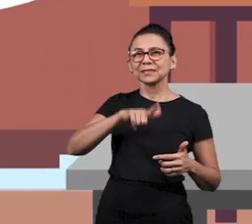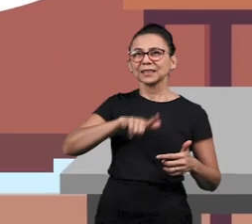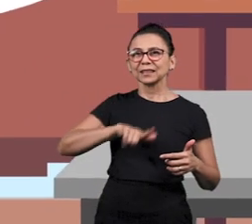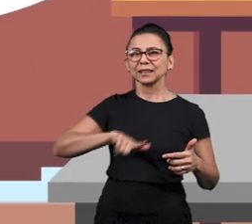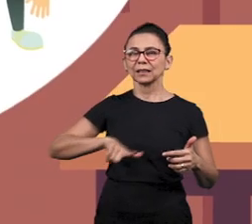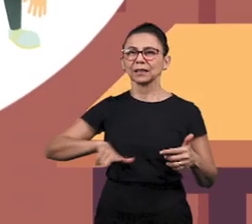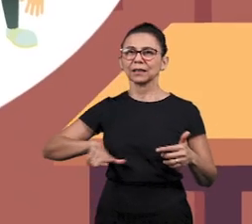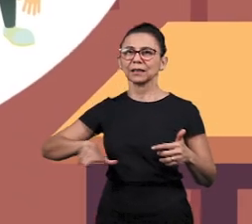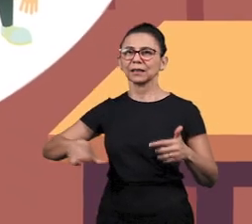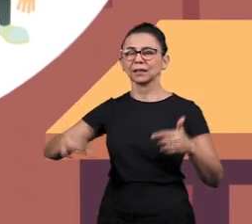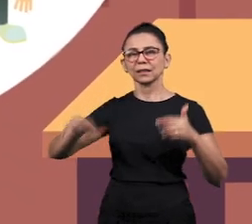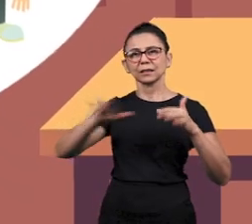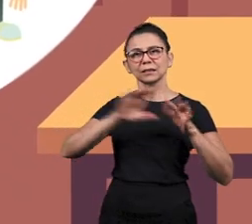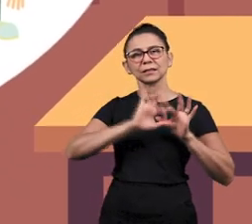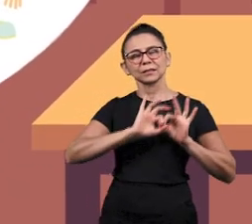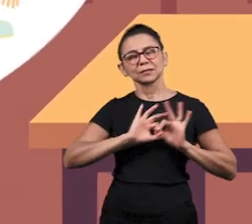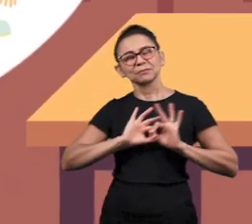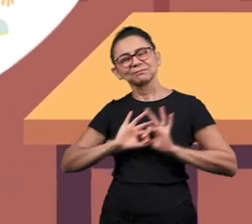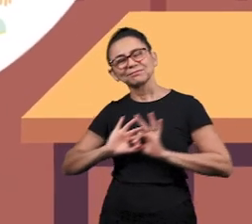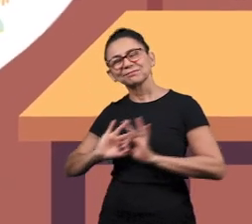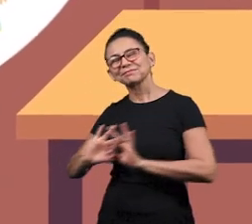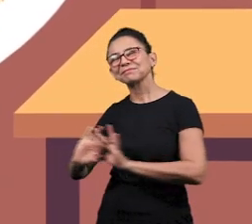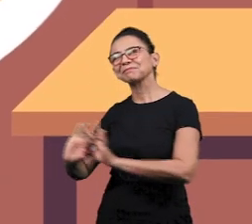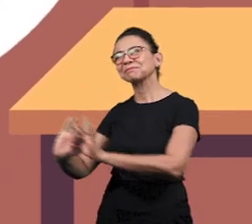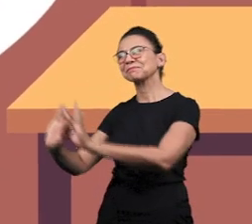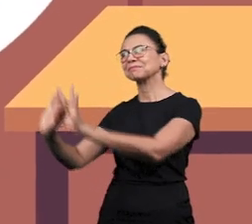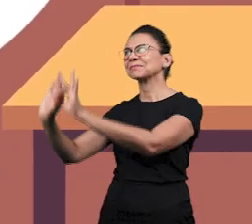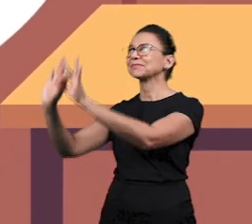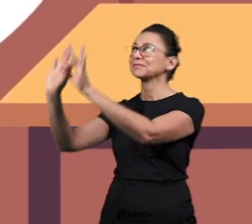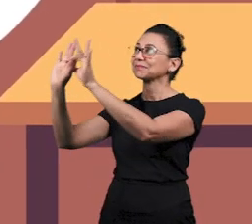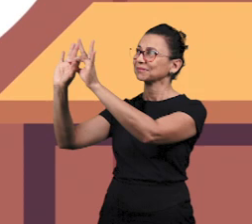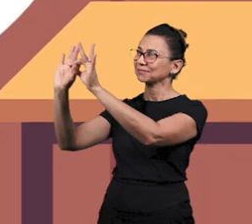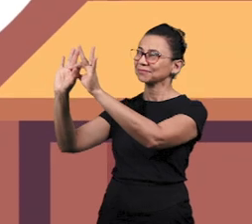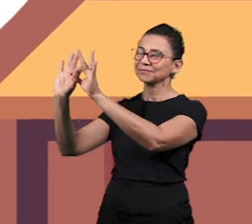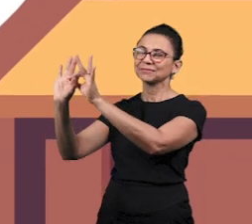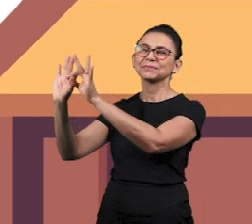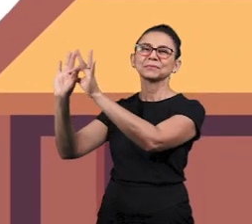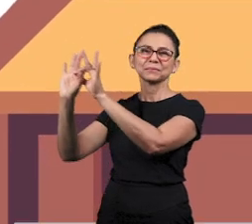Я хочу, чтобы мое общение обновилось.